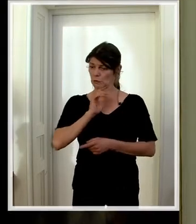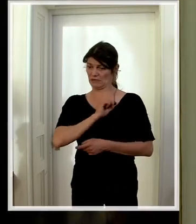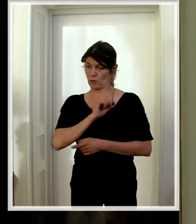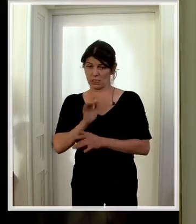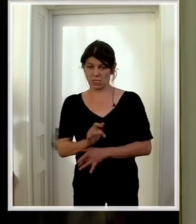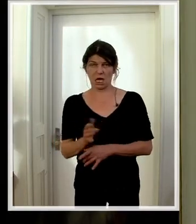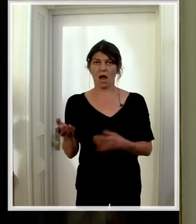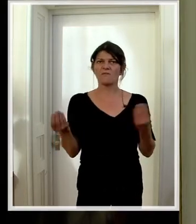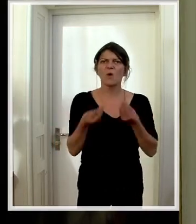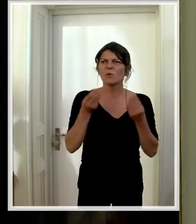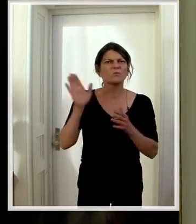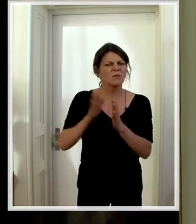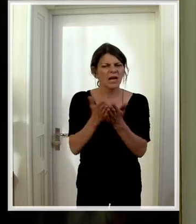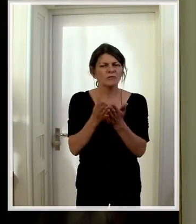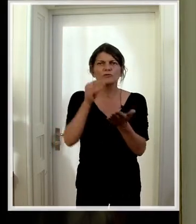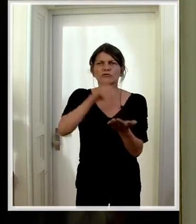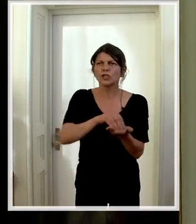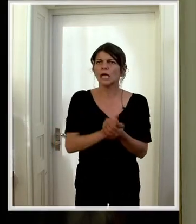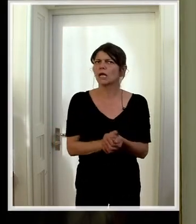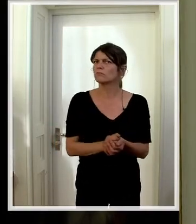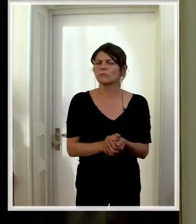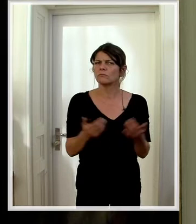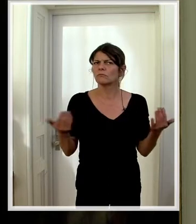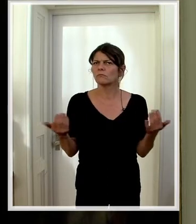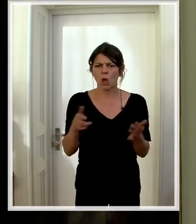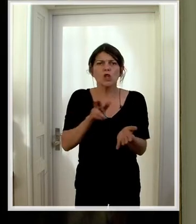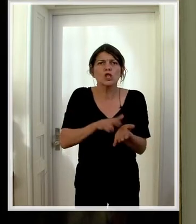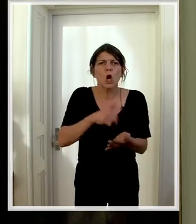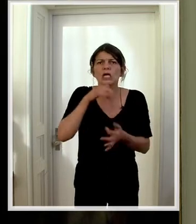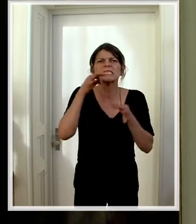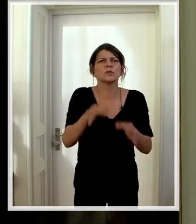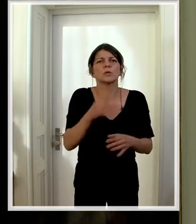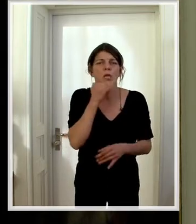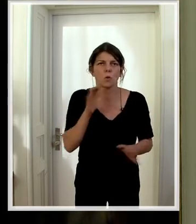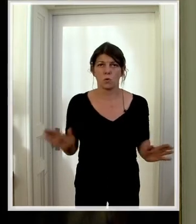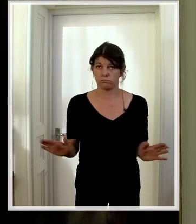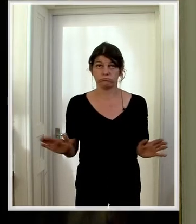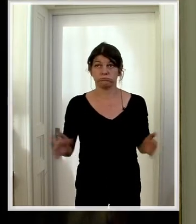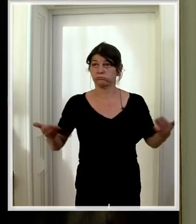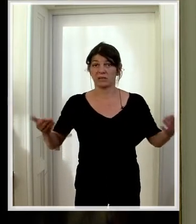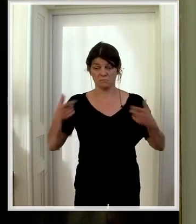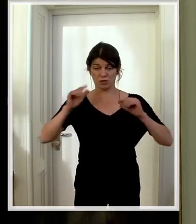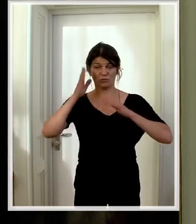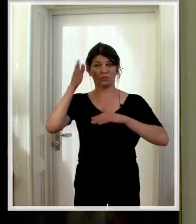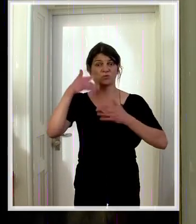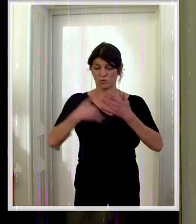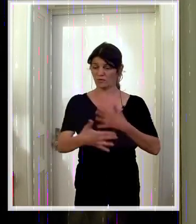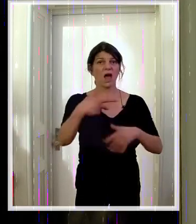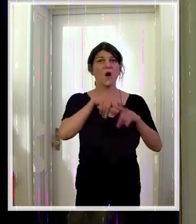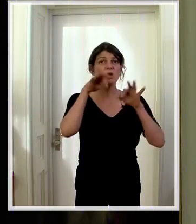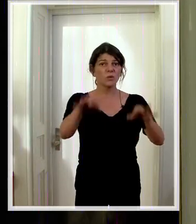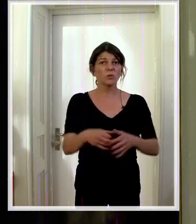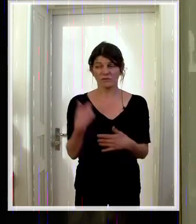steht denn in eurem Heftchen drin, noch ist es nicht gut genug? Oder? Weil dann ist sie nie gut. Und das haben wir